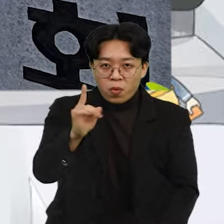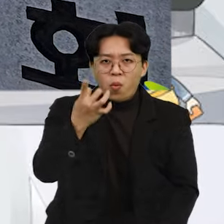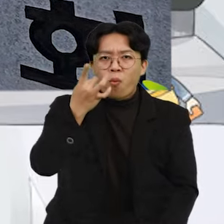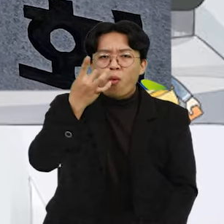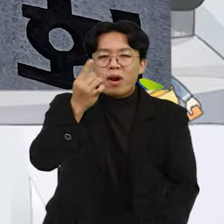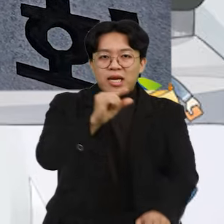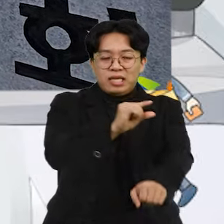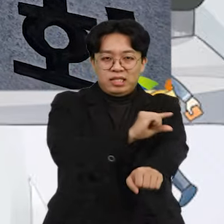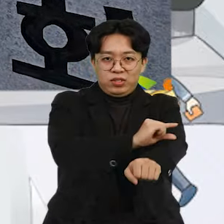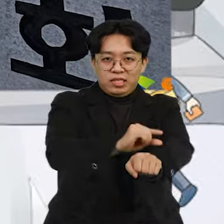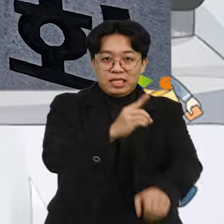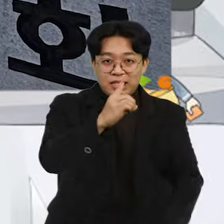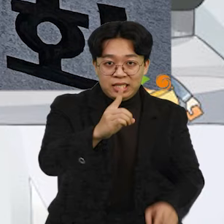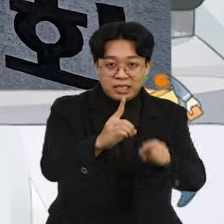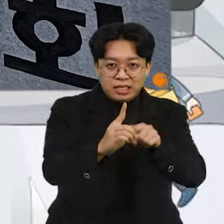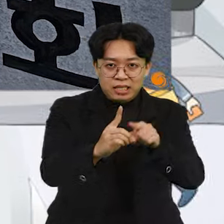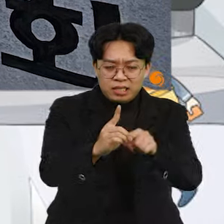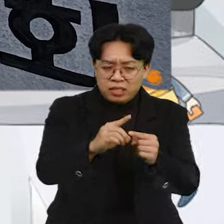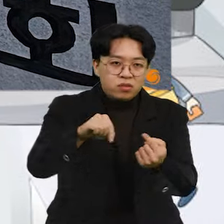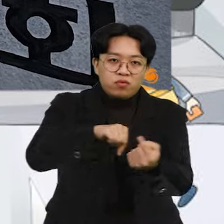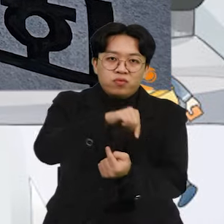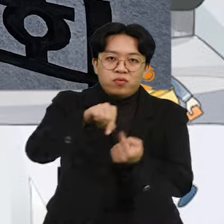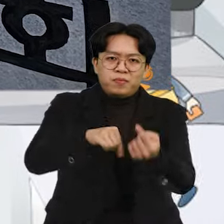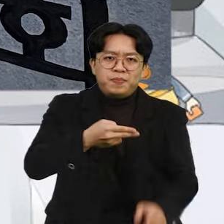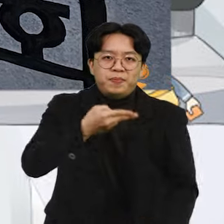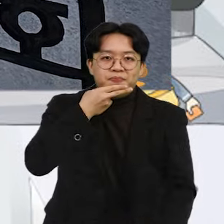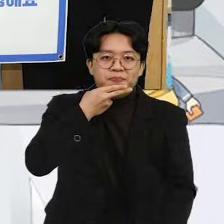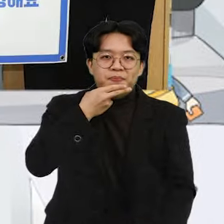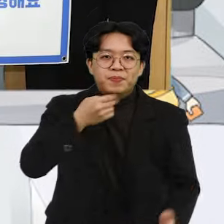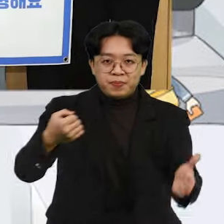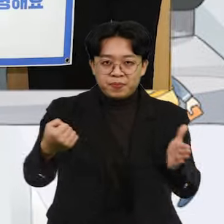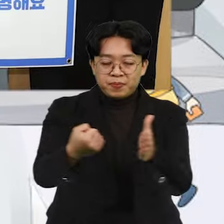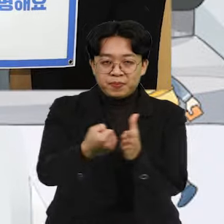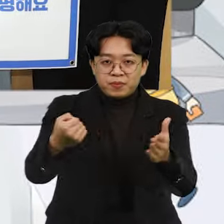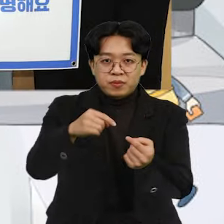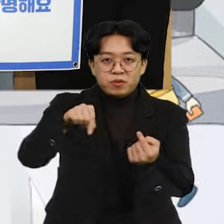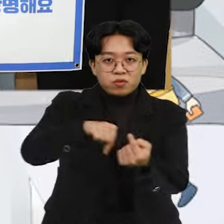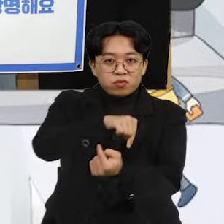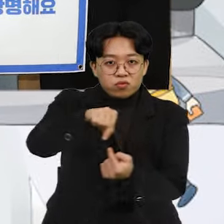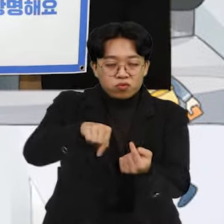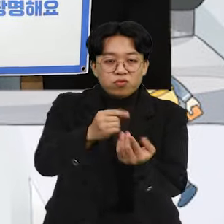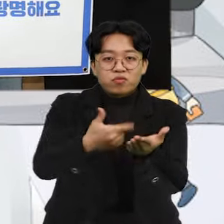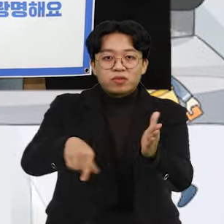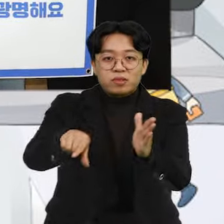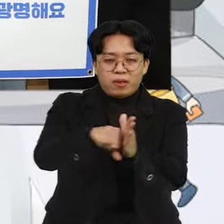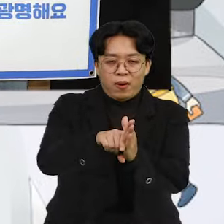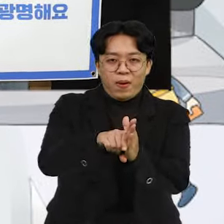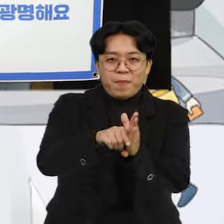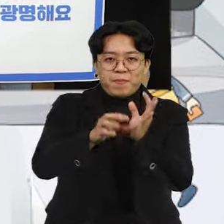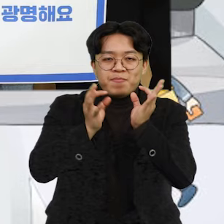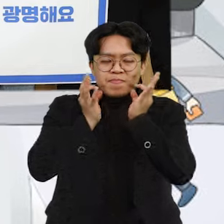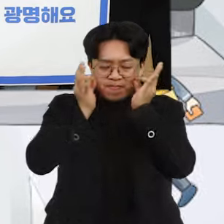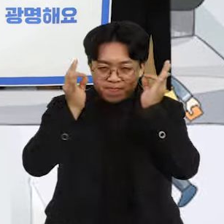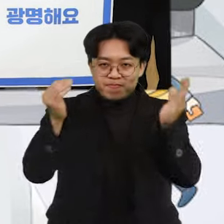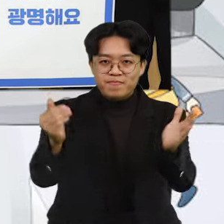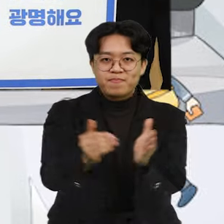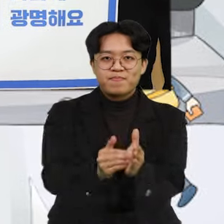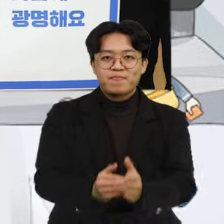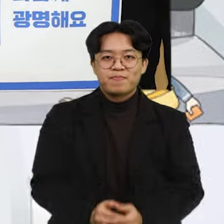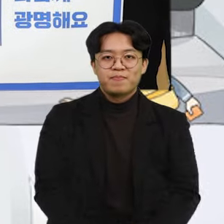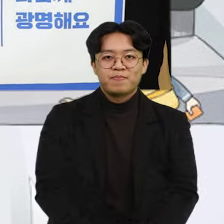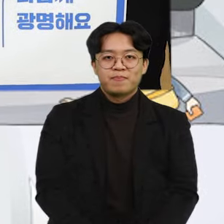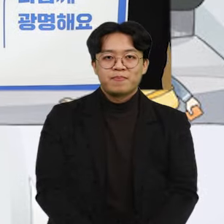GTX-D 노선 계획은 광명시 땅을 지나가는 수준이었기에 그간 광명시가 GTX 노선을 유치하기 위해 부단히